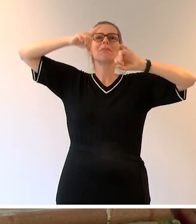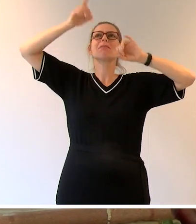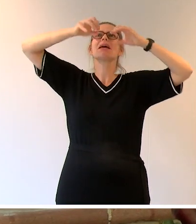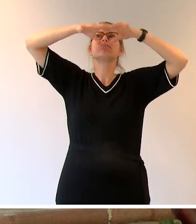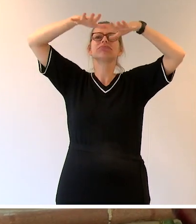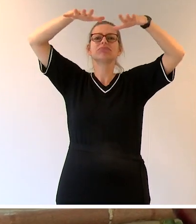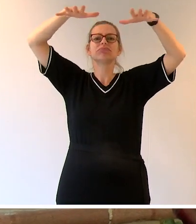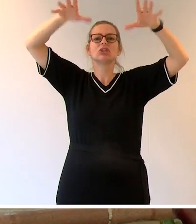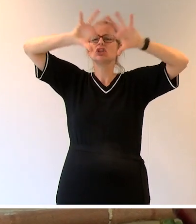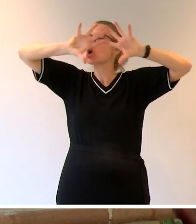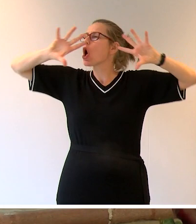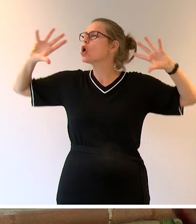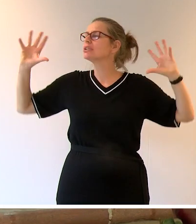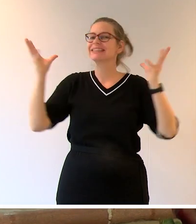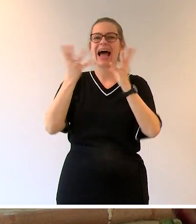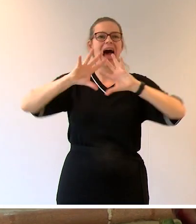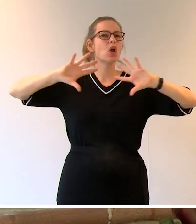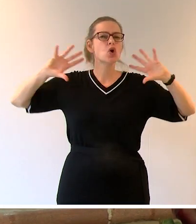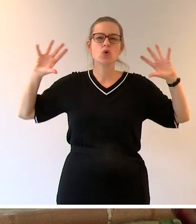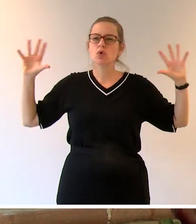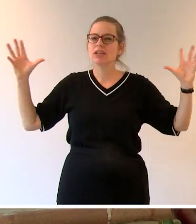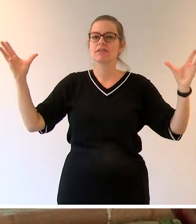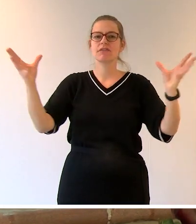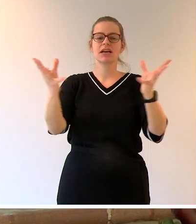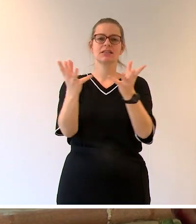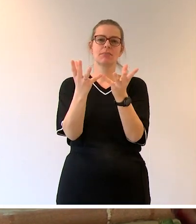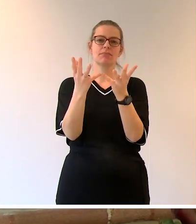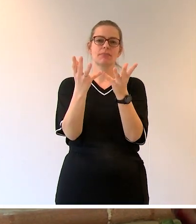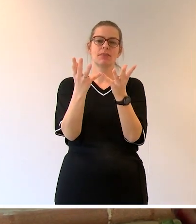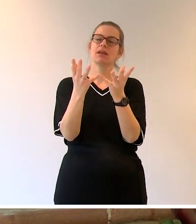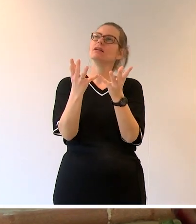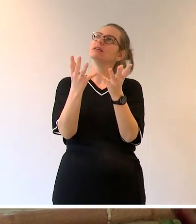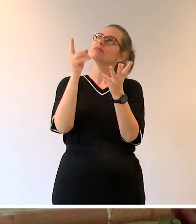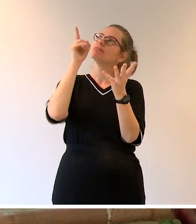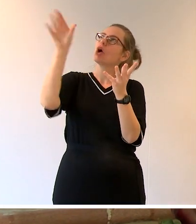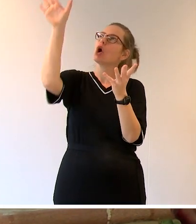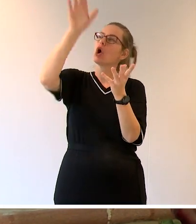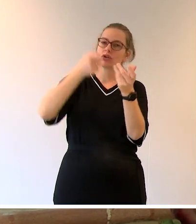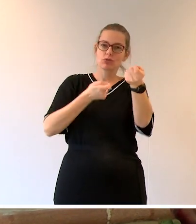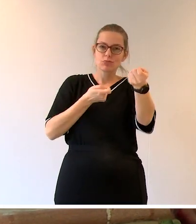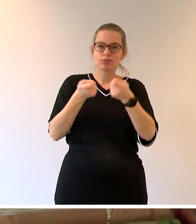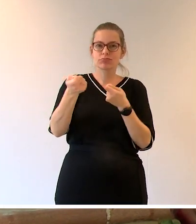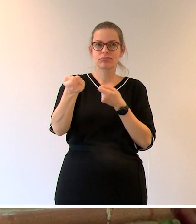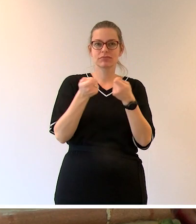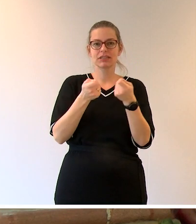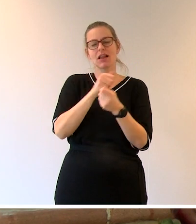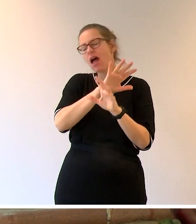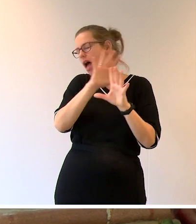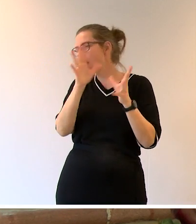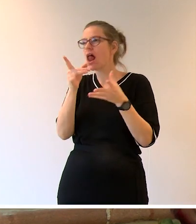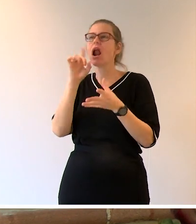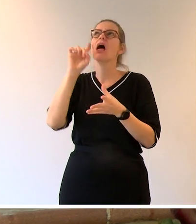Het totale universum staat onder het beheer van deze God en luistert naar